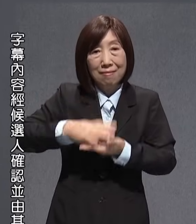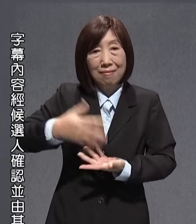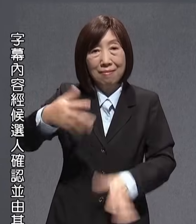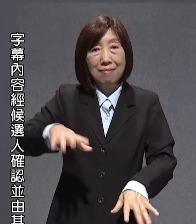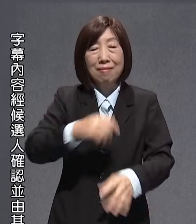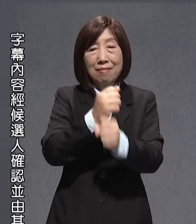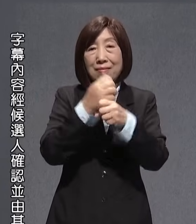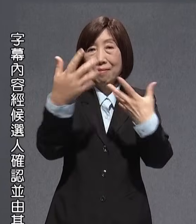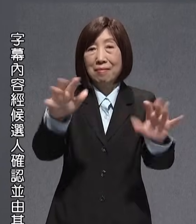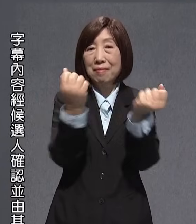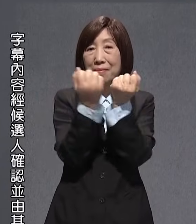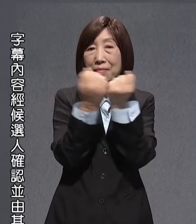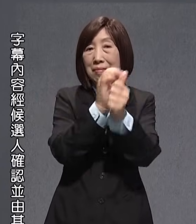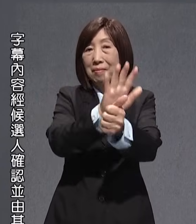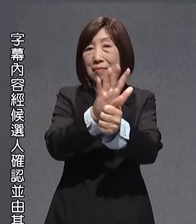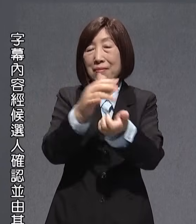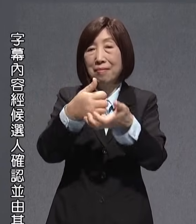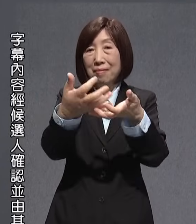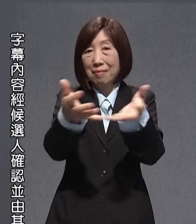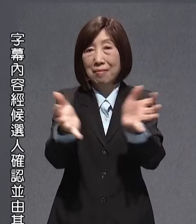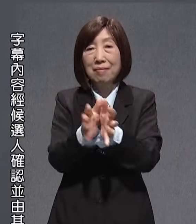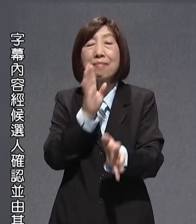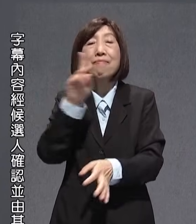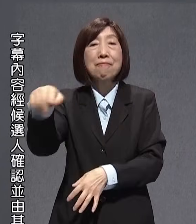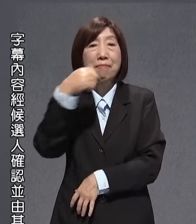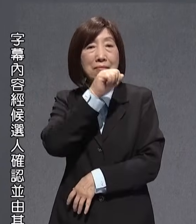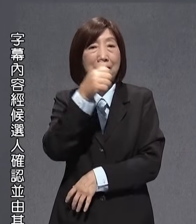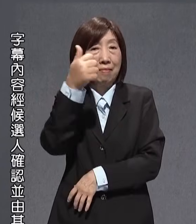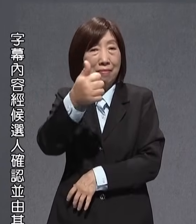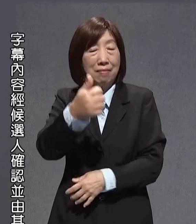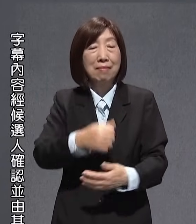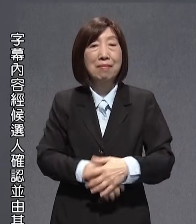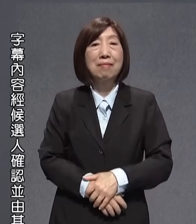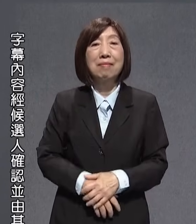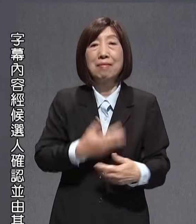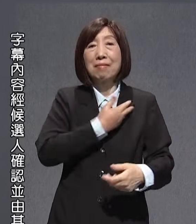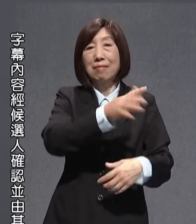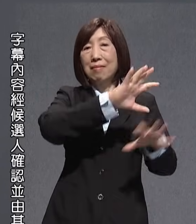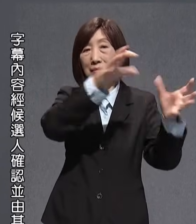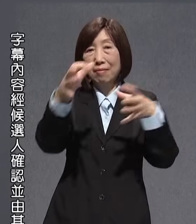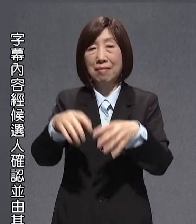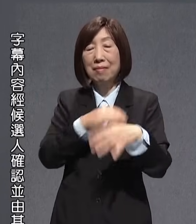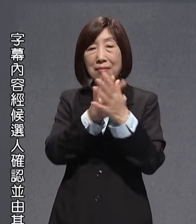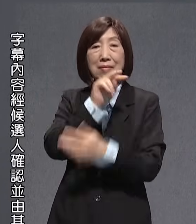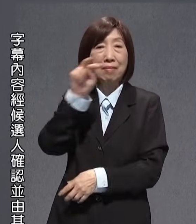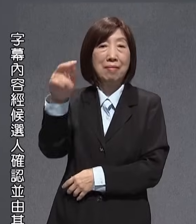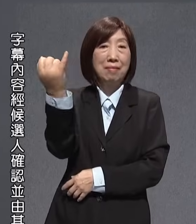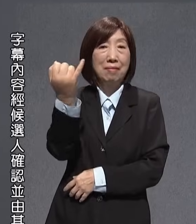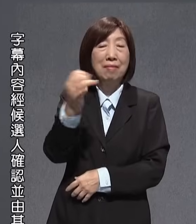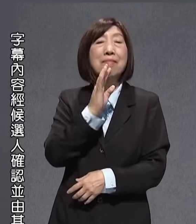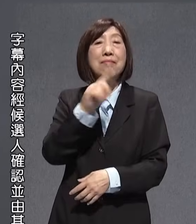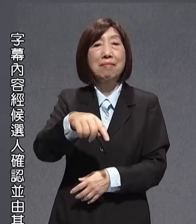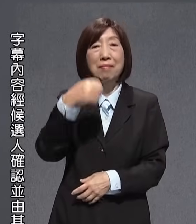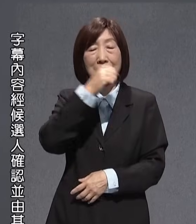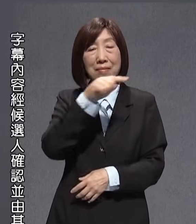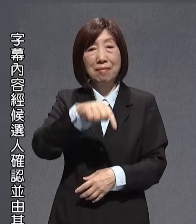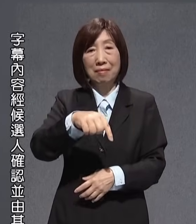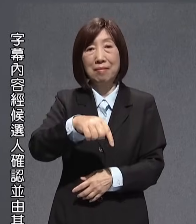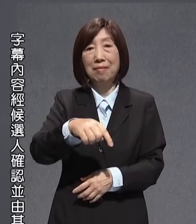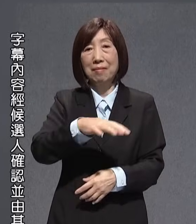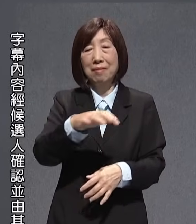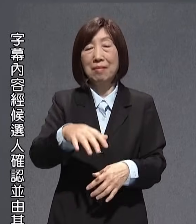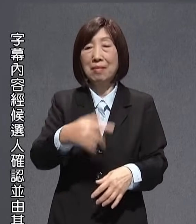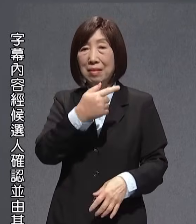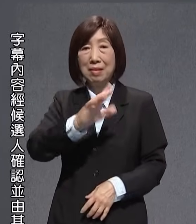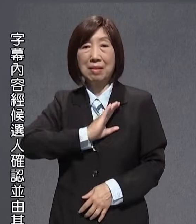德，帮助弱势，她是台湾最美的风景，让世界看得到，台湾平原小的中，上